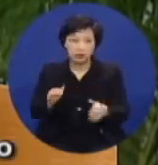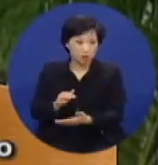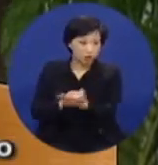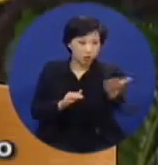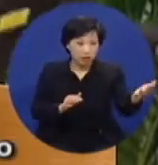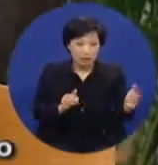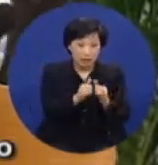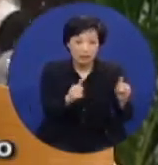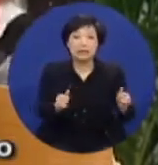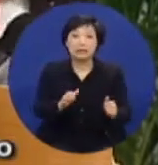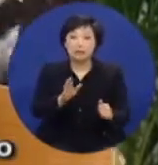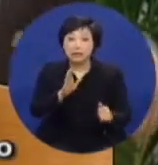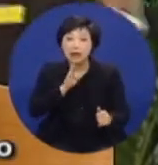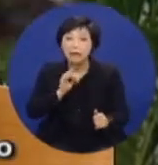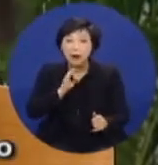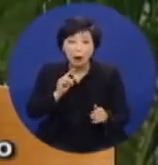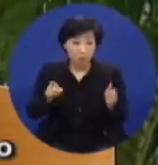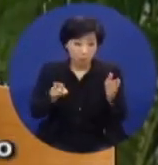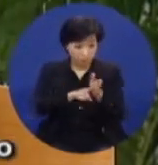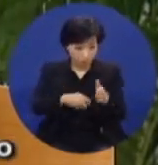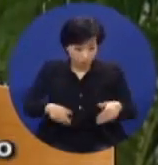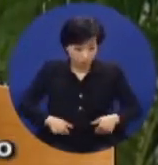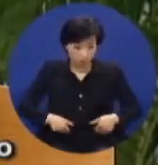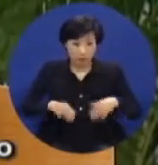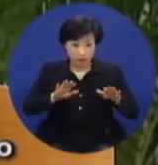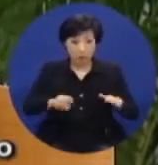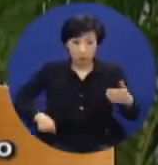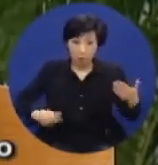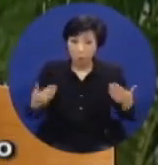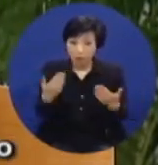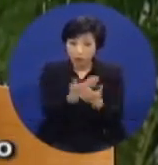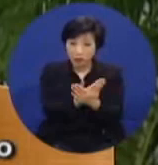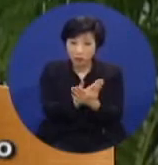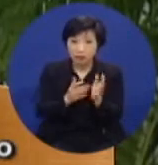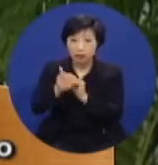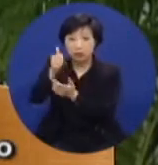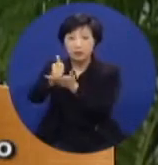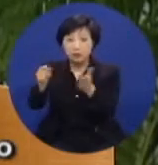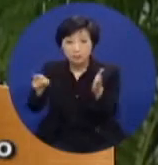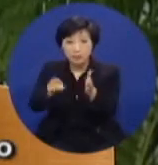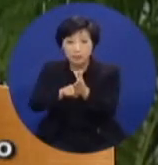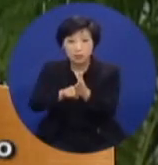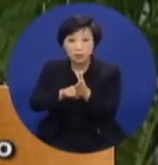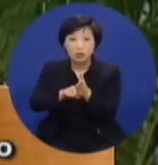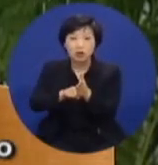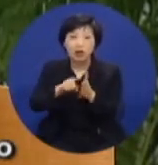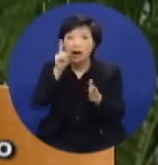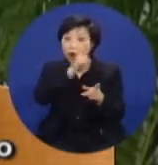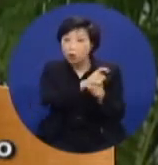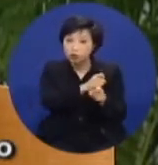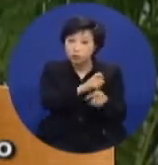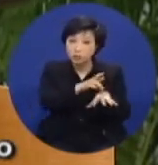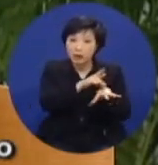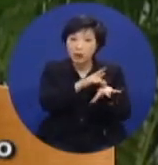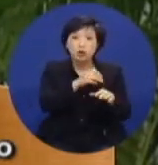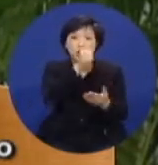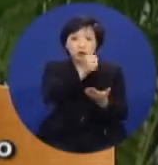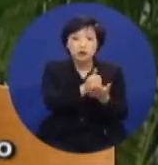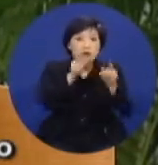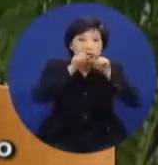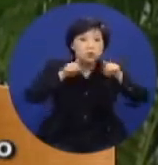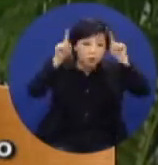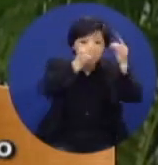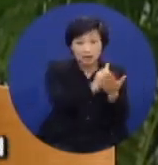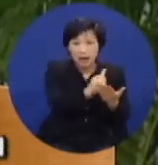사실만 빛 어라 회개하고 예수 믿고 맘 2사단 제 지우개 더